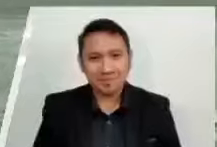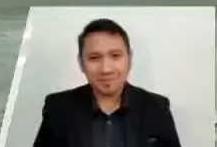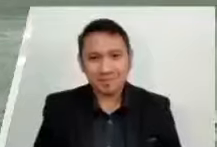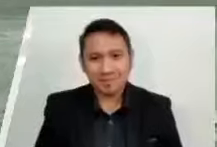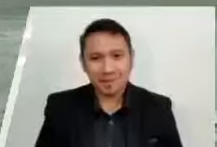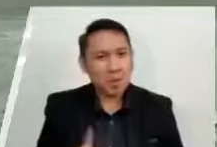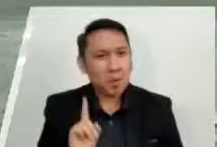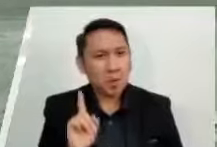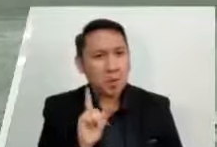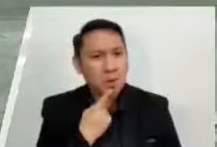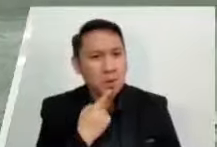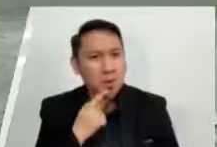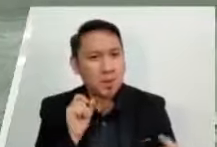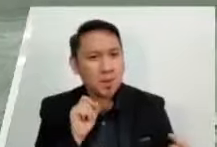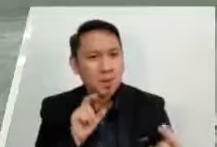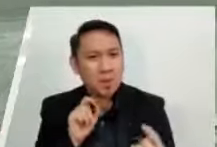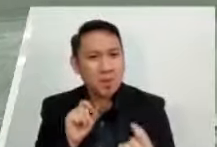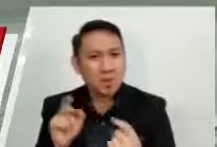mo?